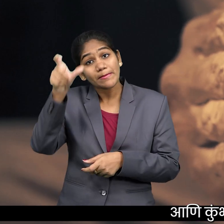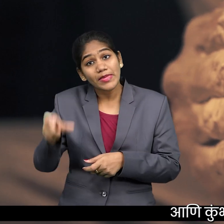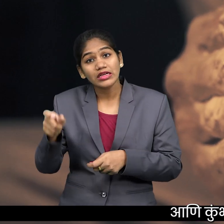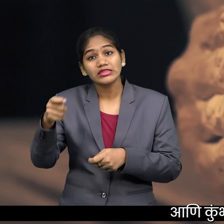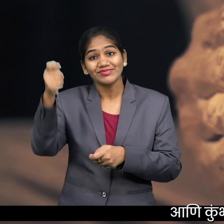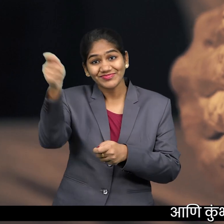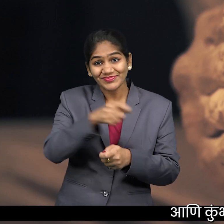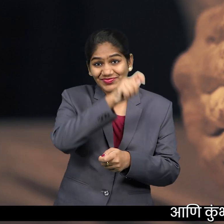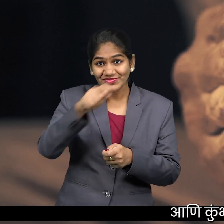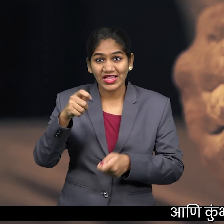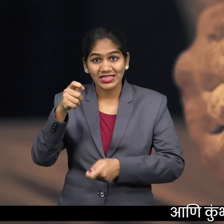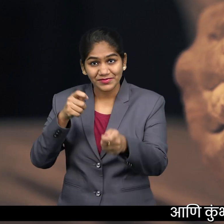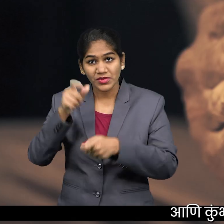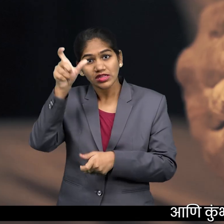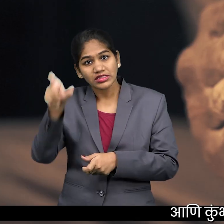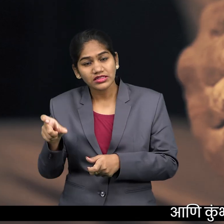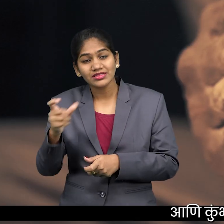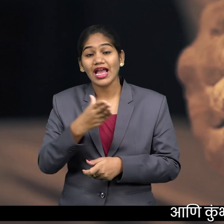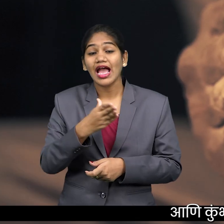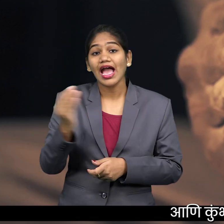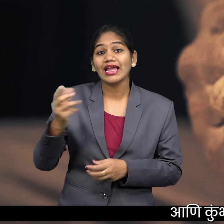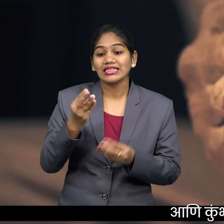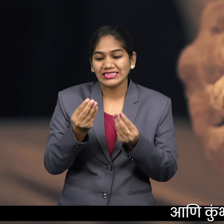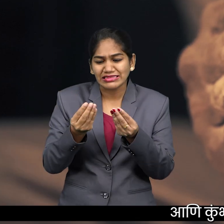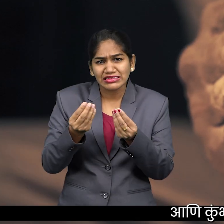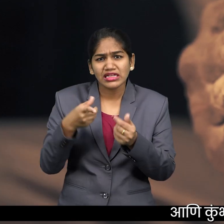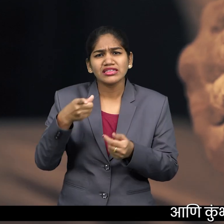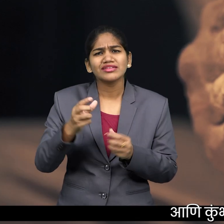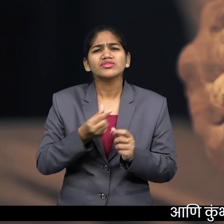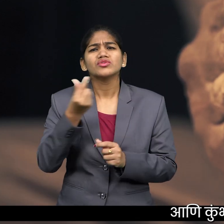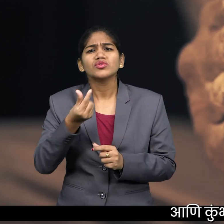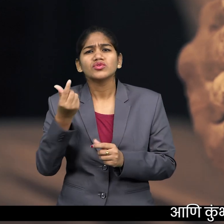किंवा कुंभाराने वापरलेली माती